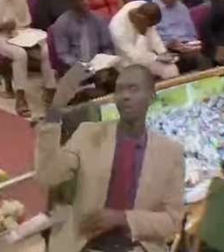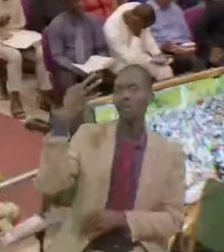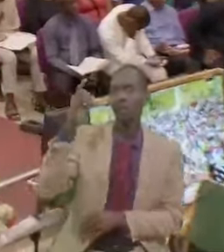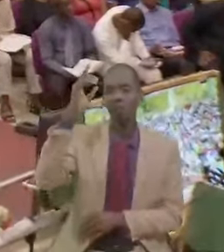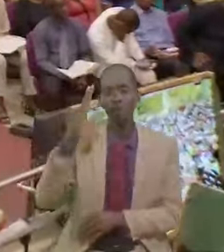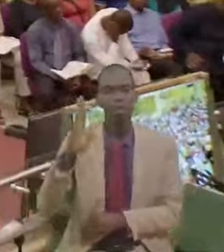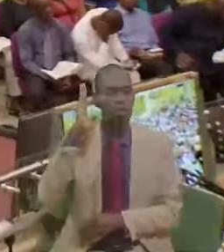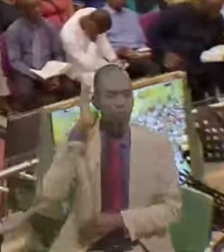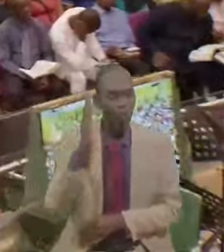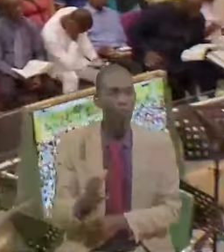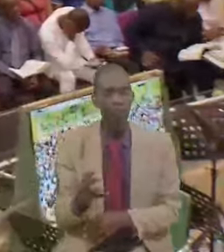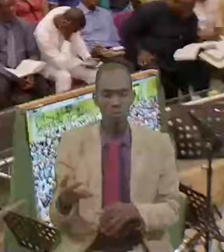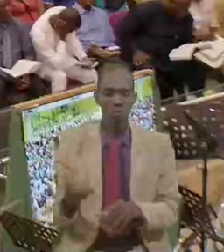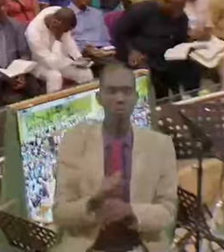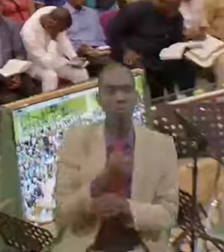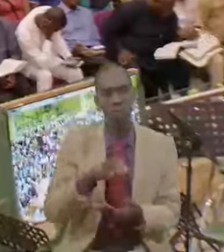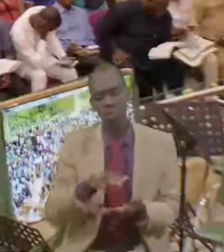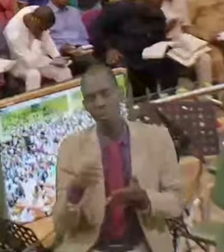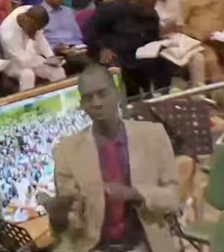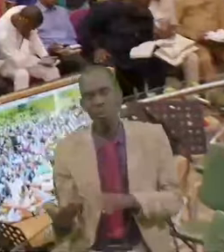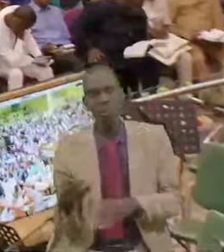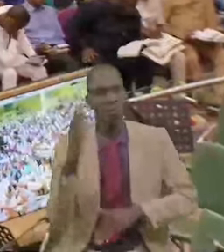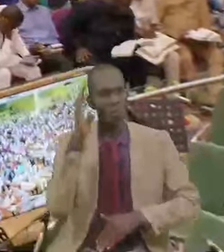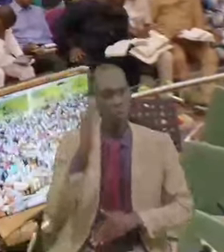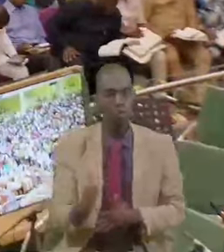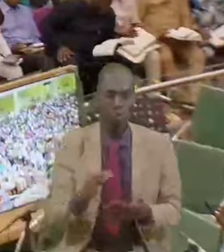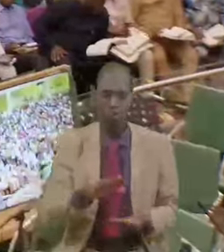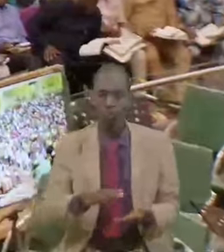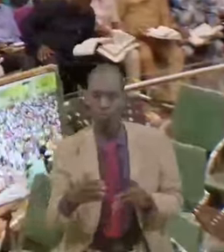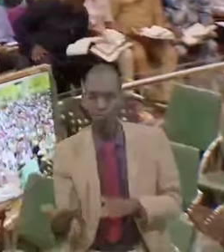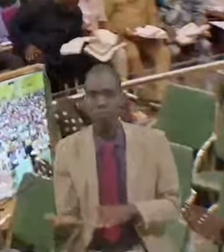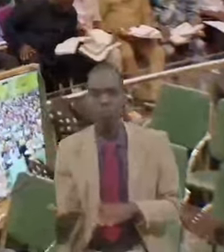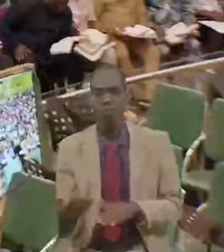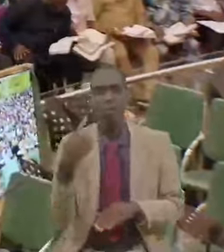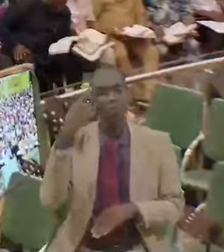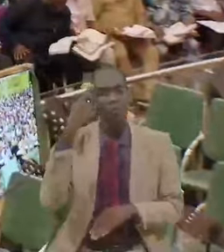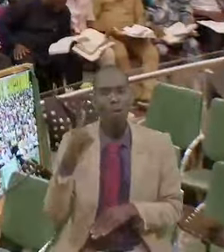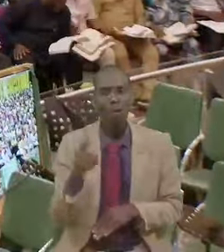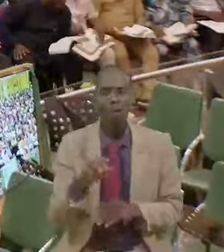il souffrit la mort, pour tous.